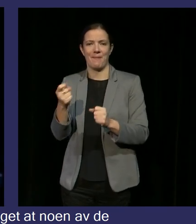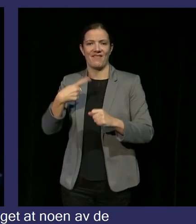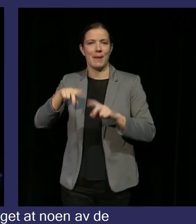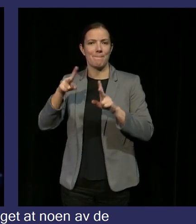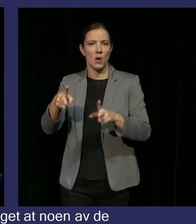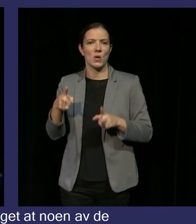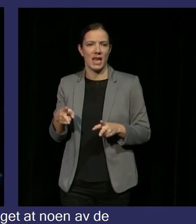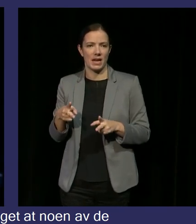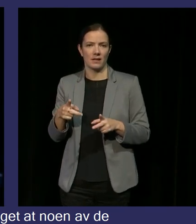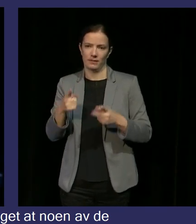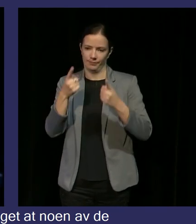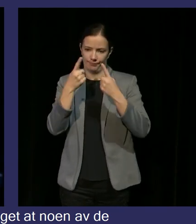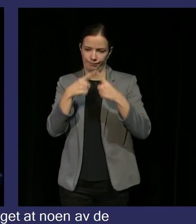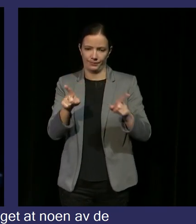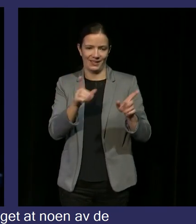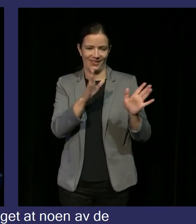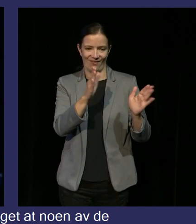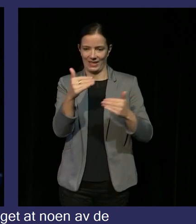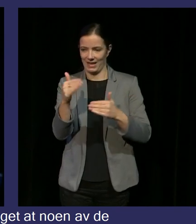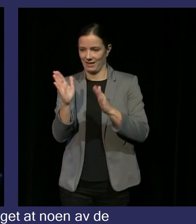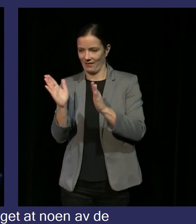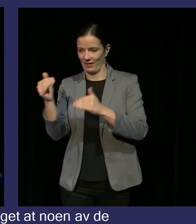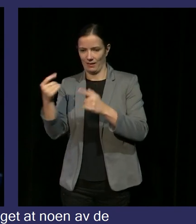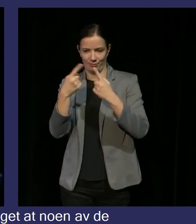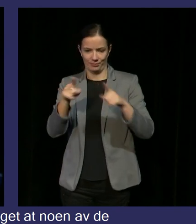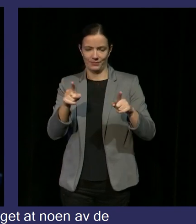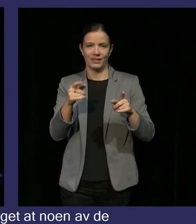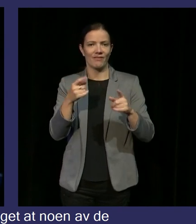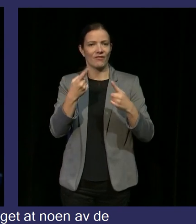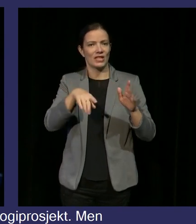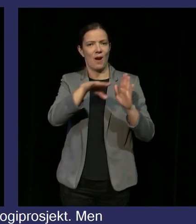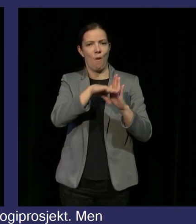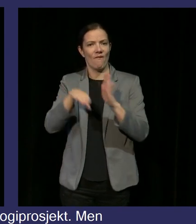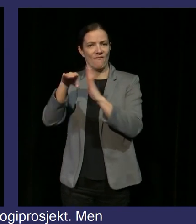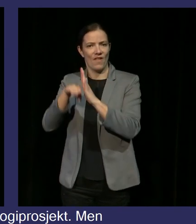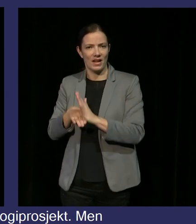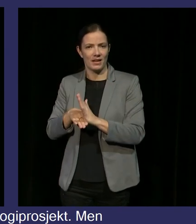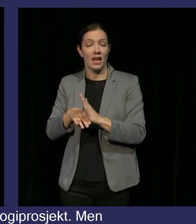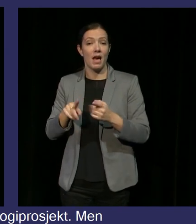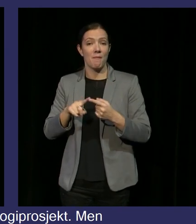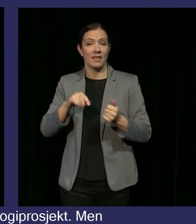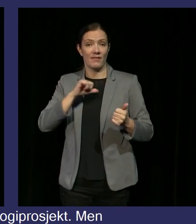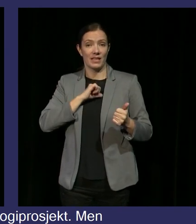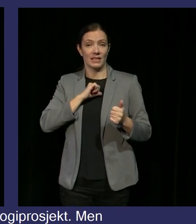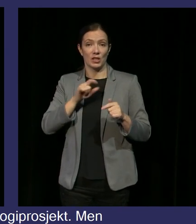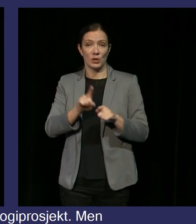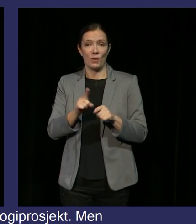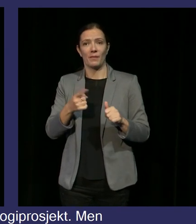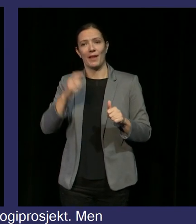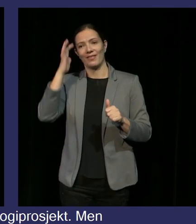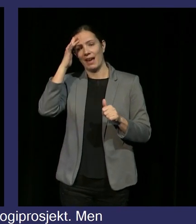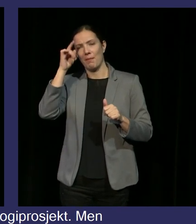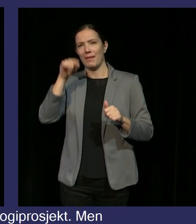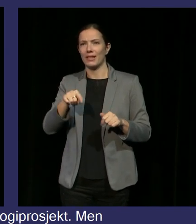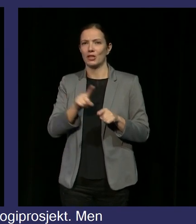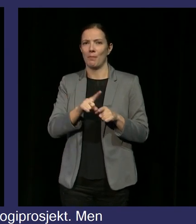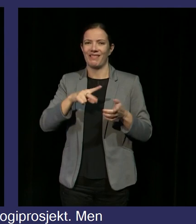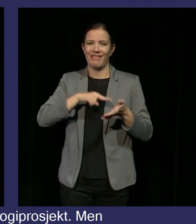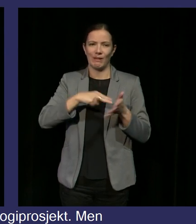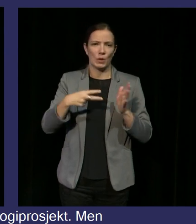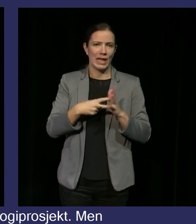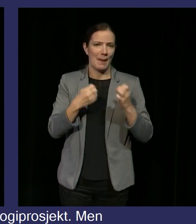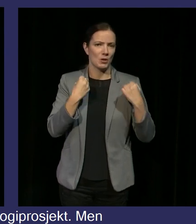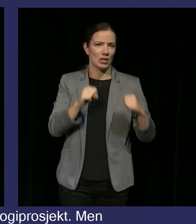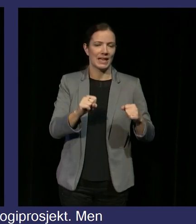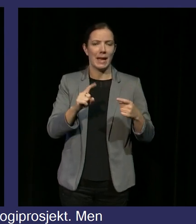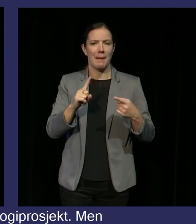bruker forskjellig definert i forskjellige lover. Og hvis et sånt, og da tenker man jo på dette som teknologiprosjekter, men jeg